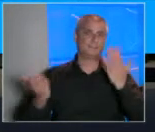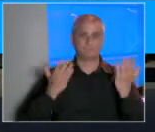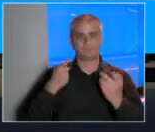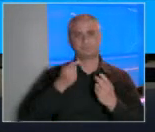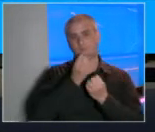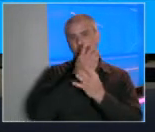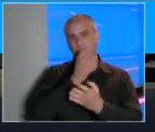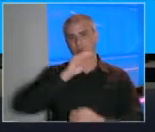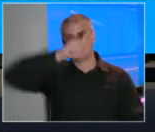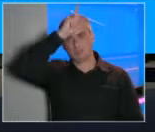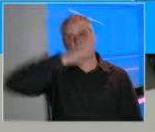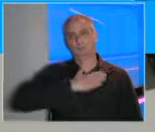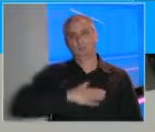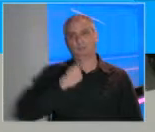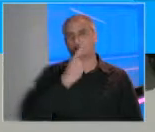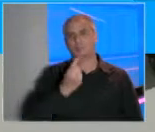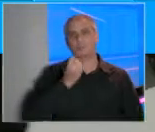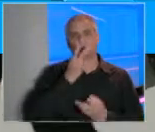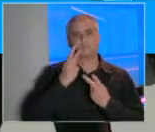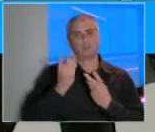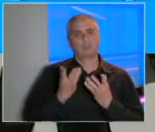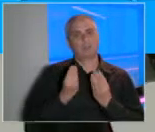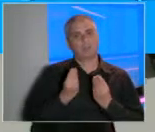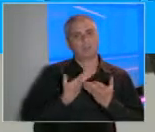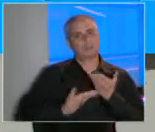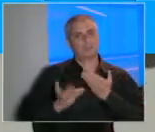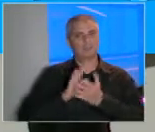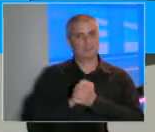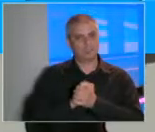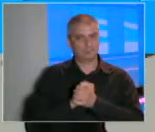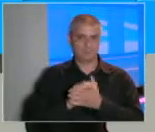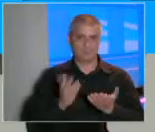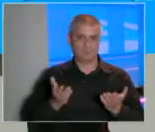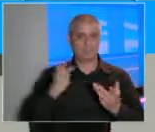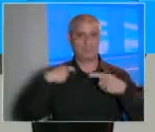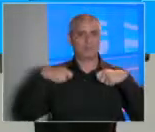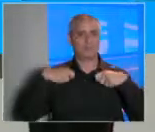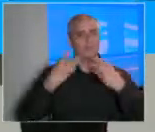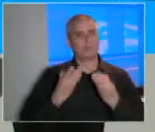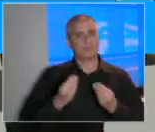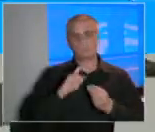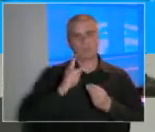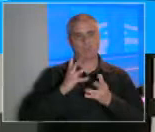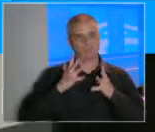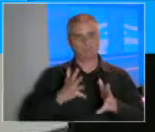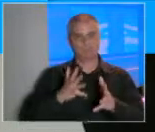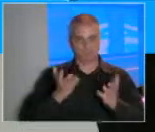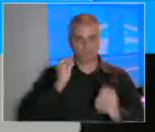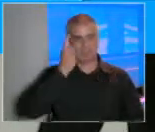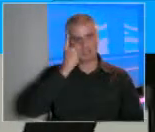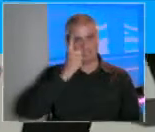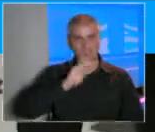זה המסר שגרמניה רוצה להעביר, מסר הרבה יותר רך וידידותי, הוא נקרא לזה דיפלומטיה רכה, ולא דיפלומטיה של